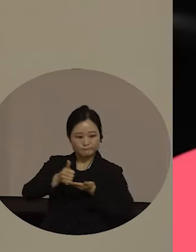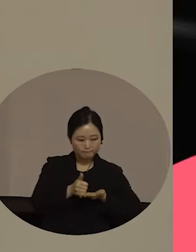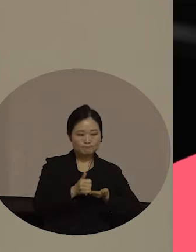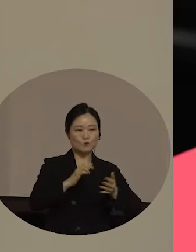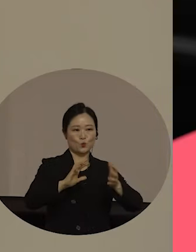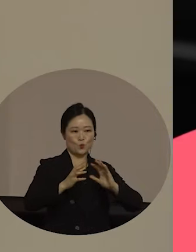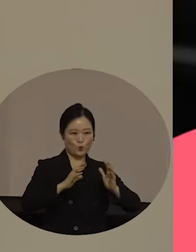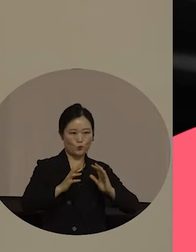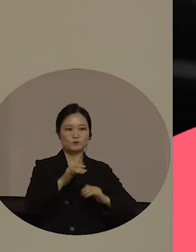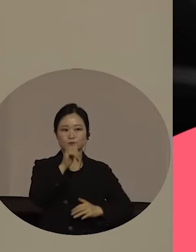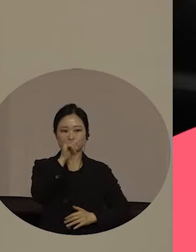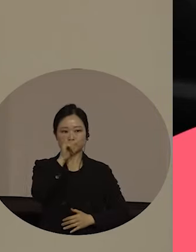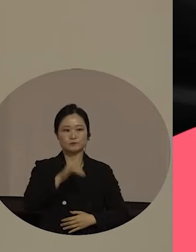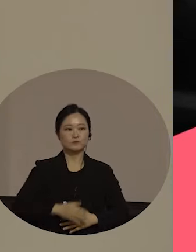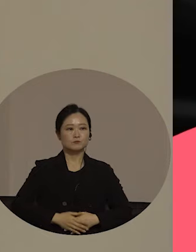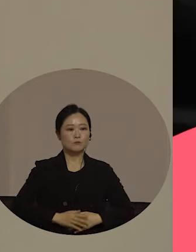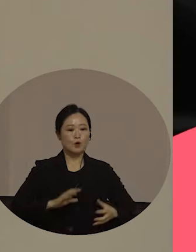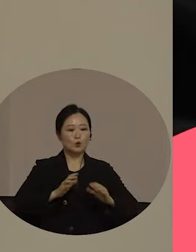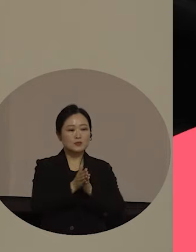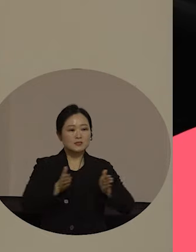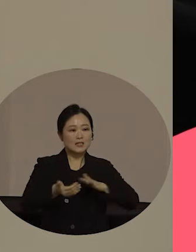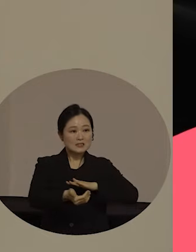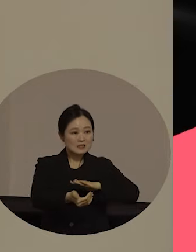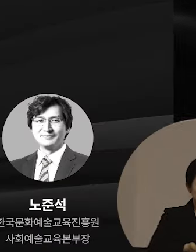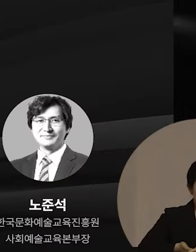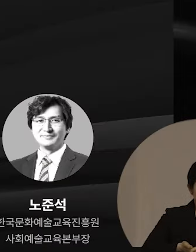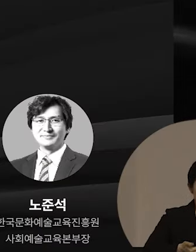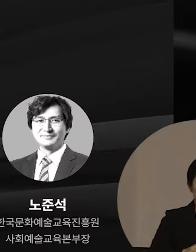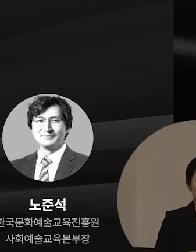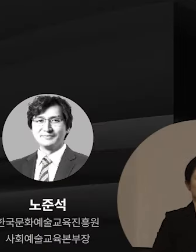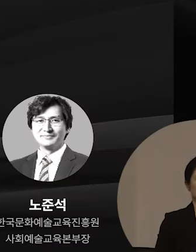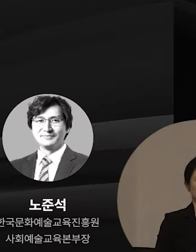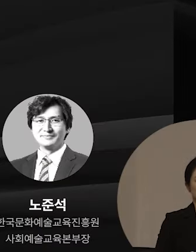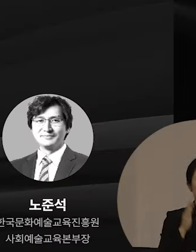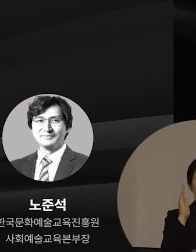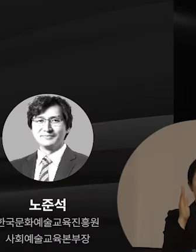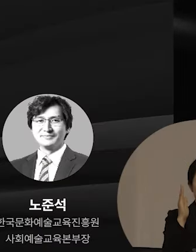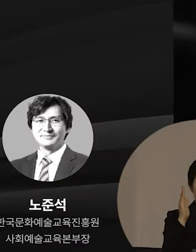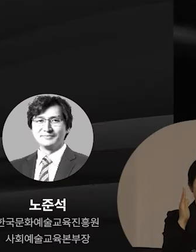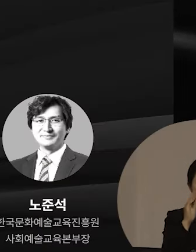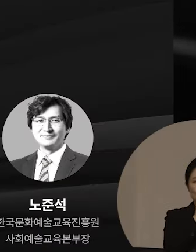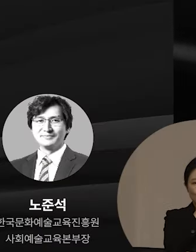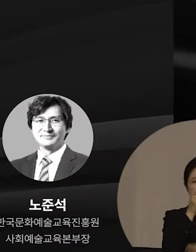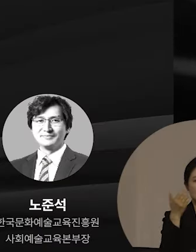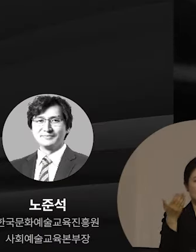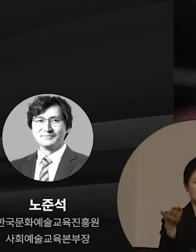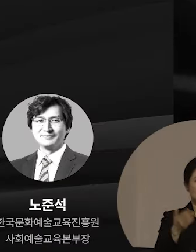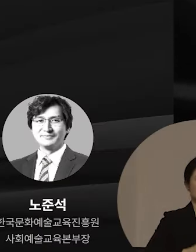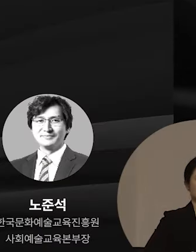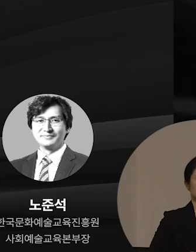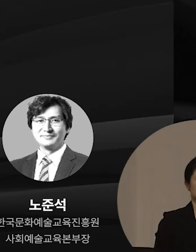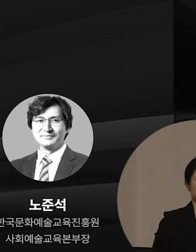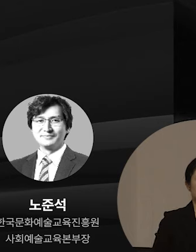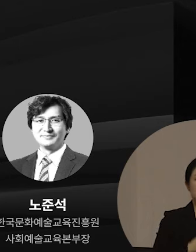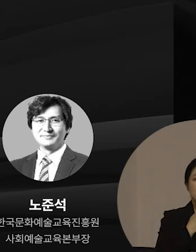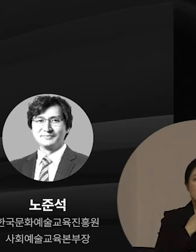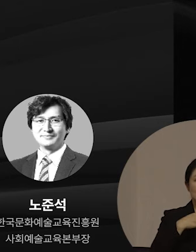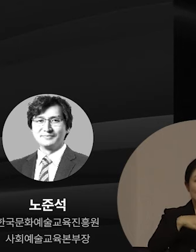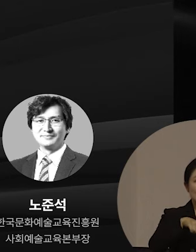진행하고자 합니다. 토론 진행에 앞서 패널 분들을 다시 소개해드리겠습니다. 먼저